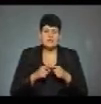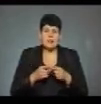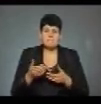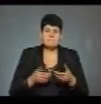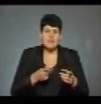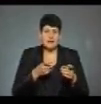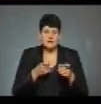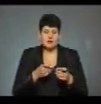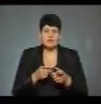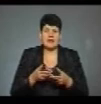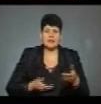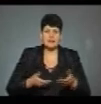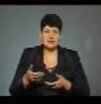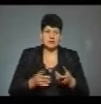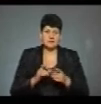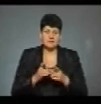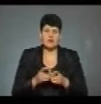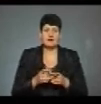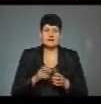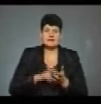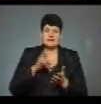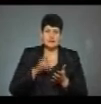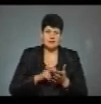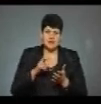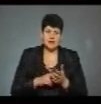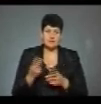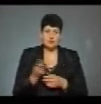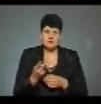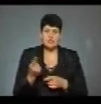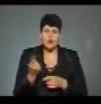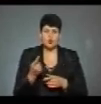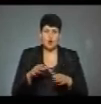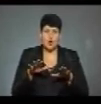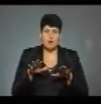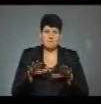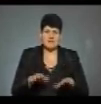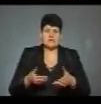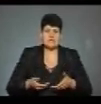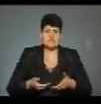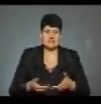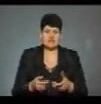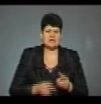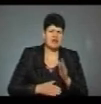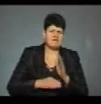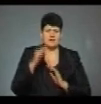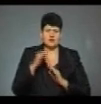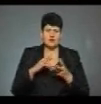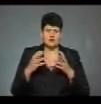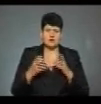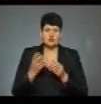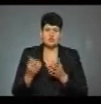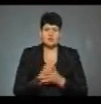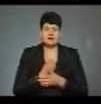лижне двоборство, стрибки на лижах з трампліна, двомісні та одномісні сани. Найвищого результату серед спортсменів Тернопільщини